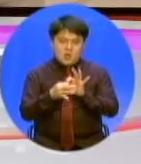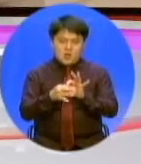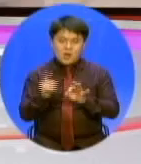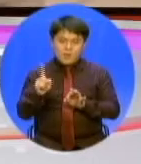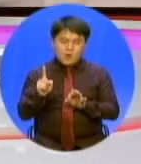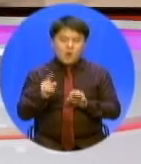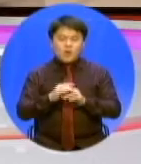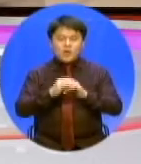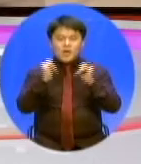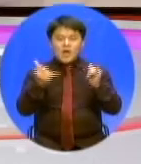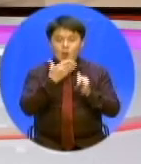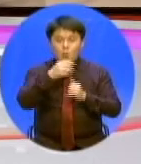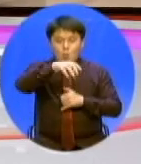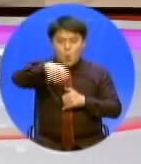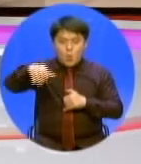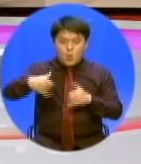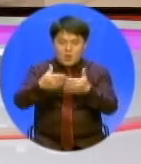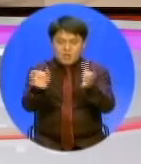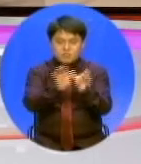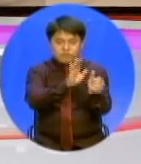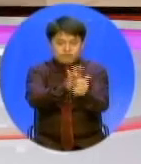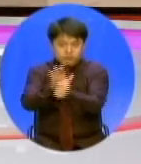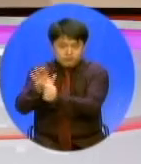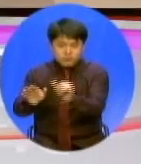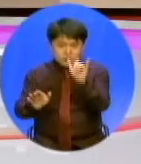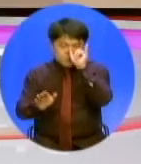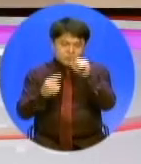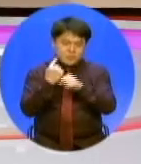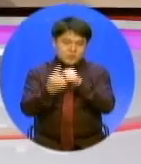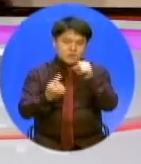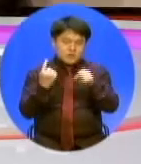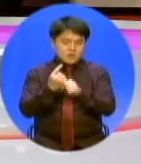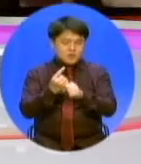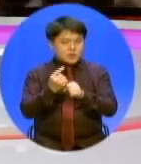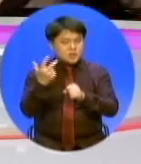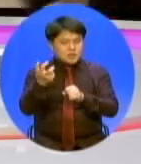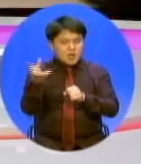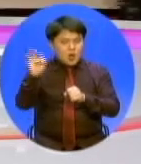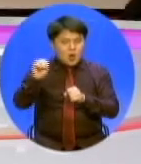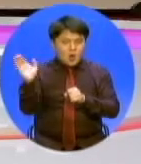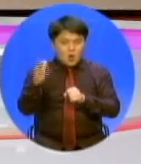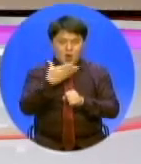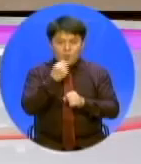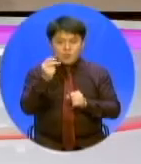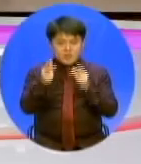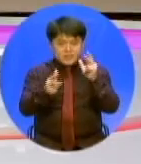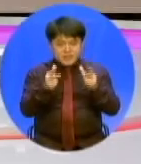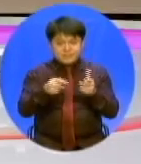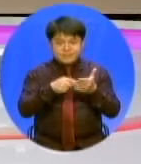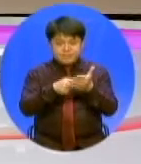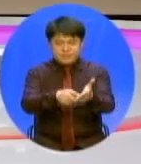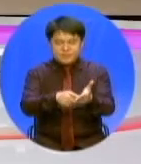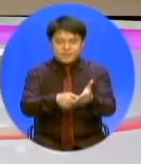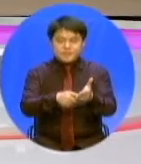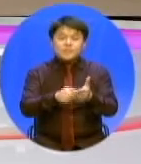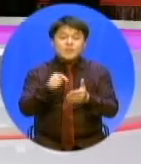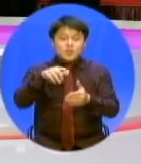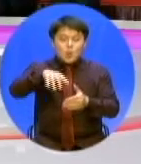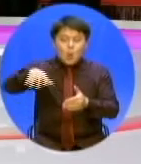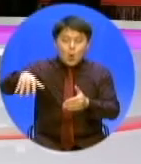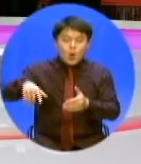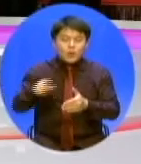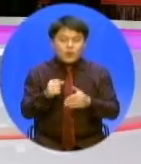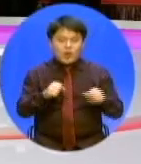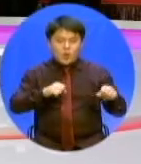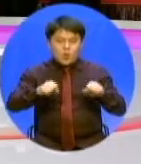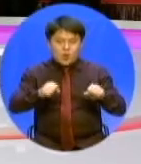폐광지역 사회복지시설과 단체를 지원하면서 매년 70억 원 규모의 이 복지 사업을 펼치면서 폐광지역에